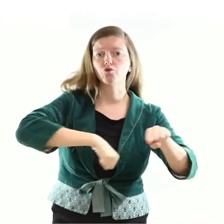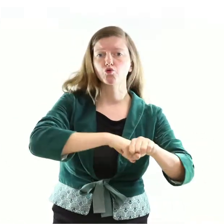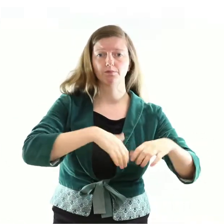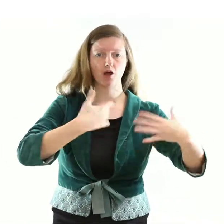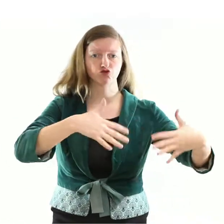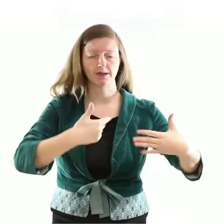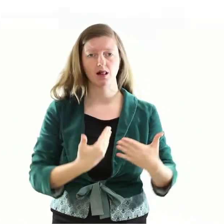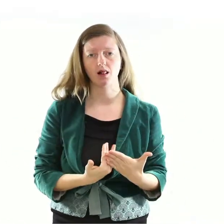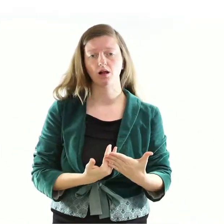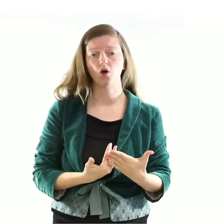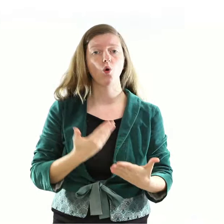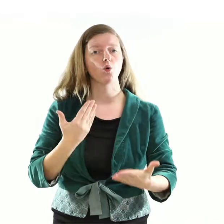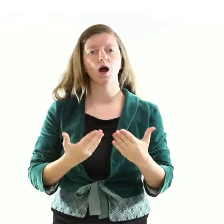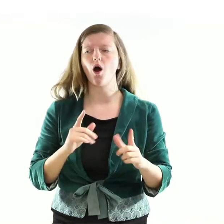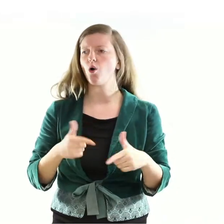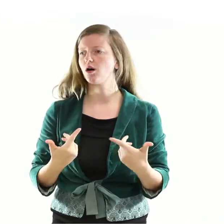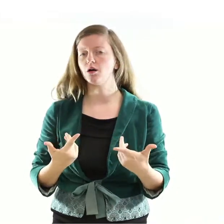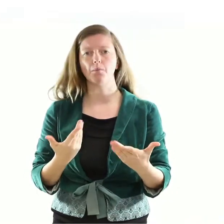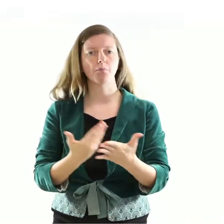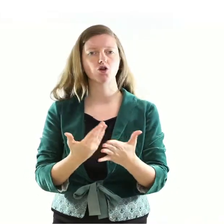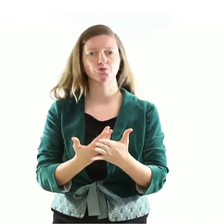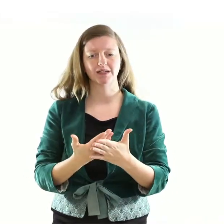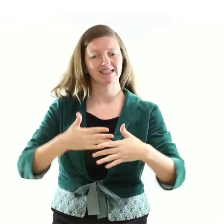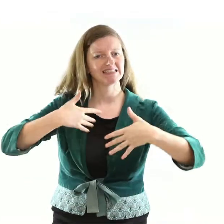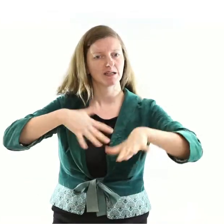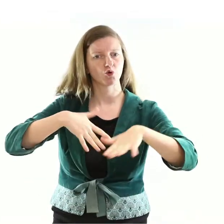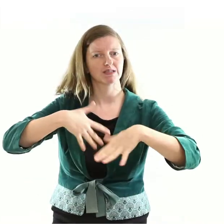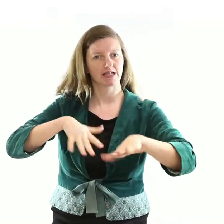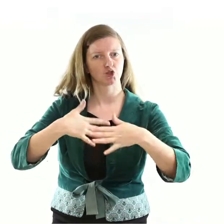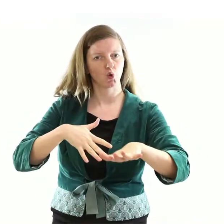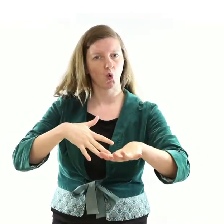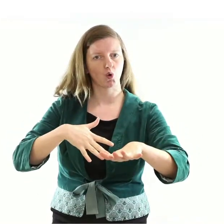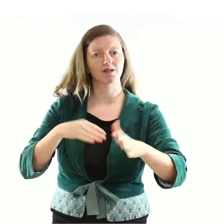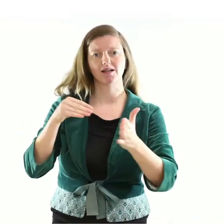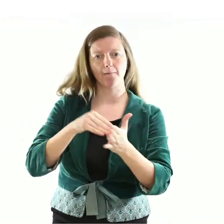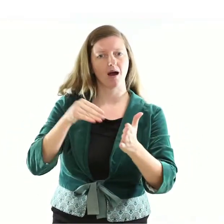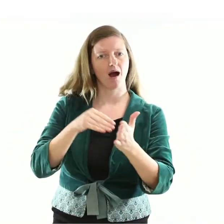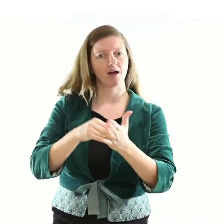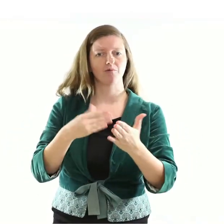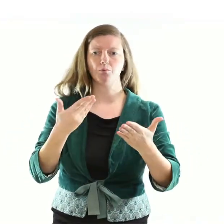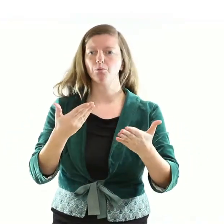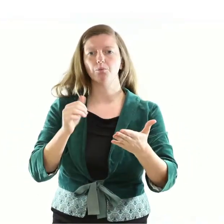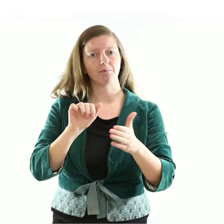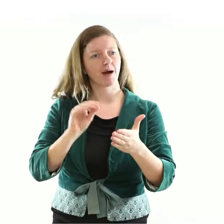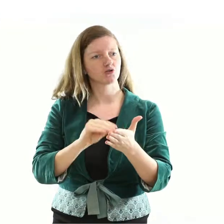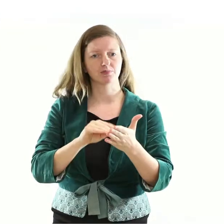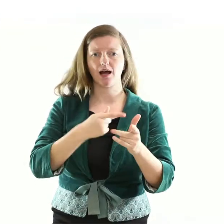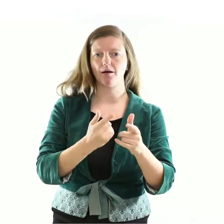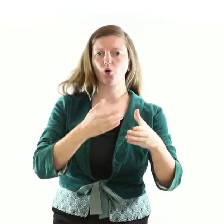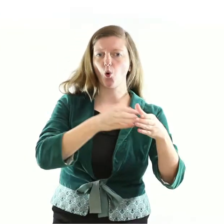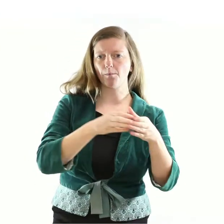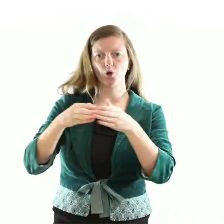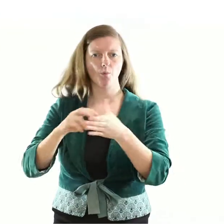Fußballspielen, aber auch mit der Gewährleistung der Demonstrationsfreiheit, wo unterschiedliche politische Gruppen